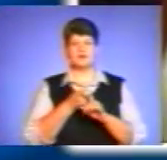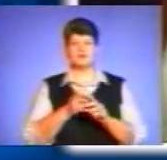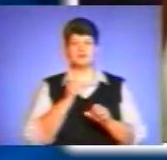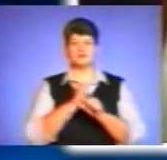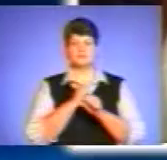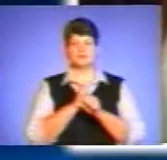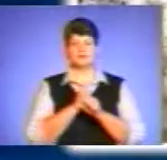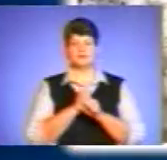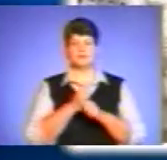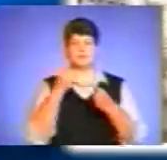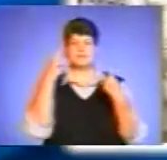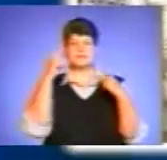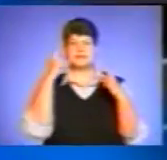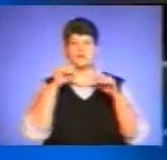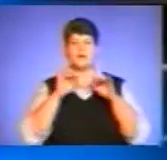влаштували мистецьку акцію.